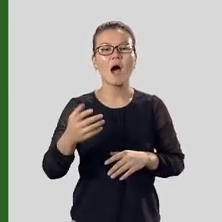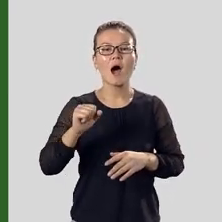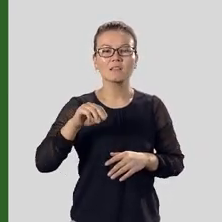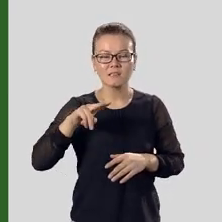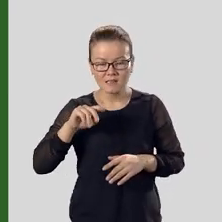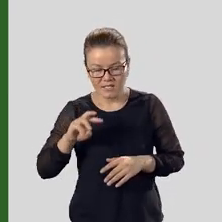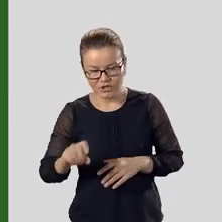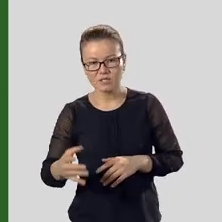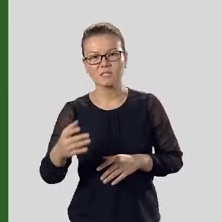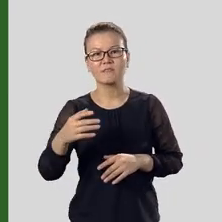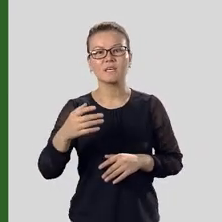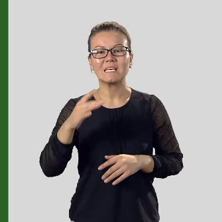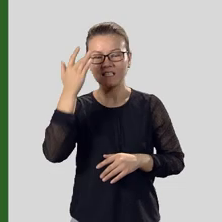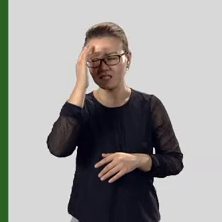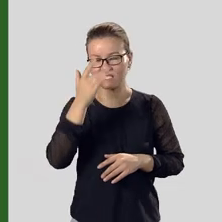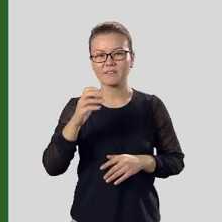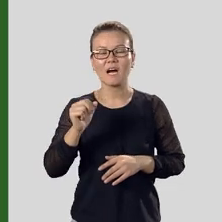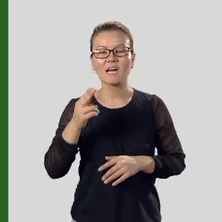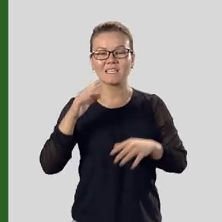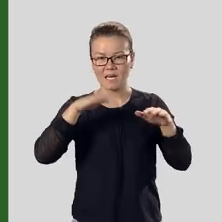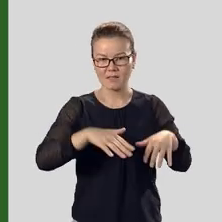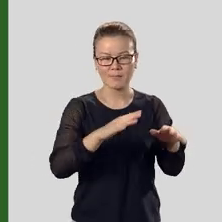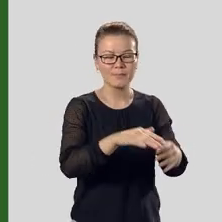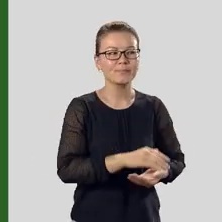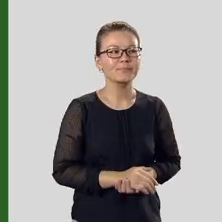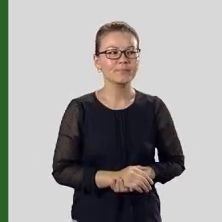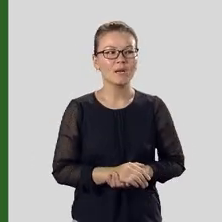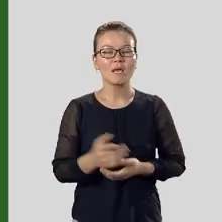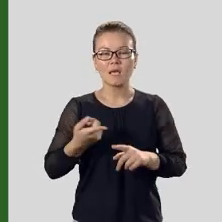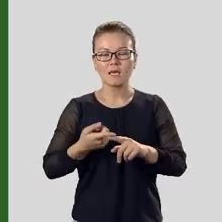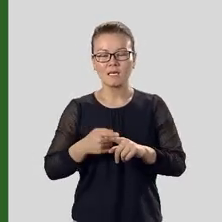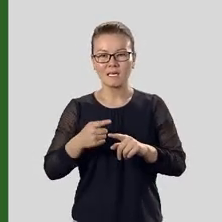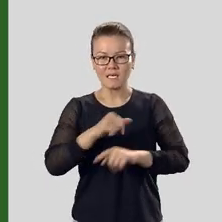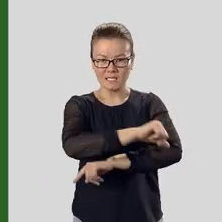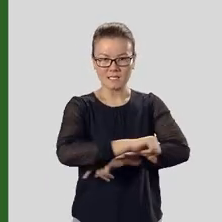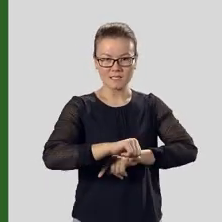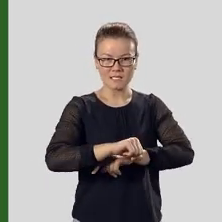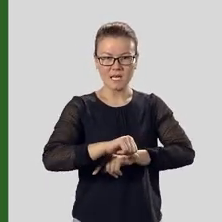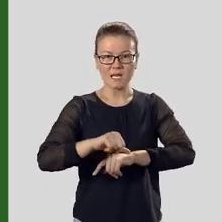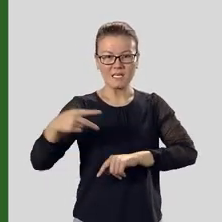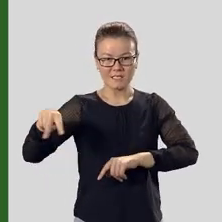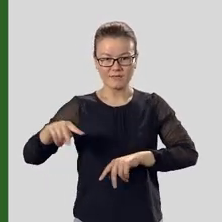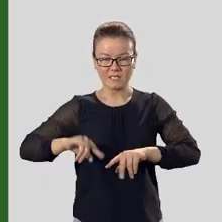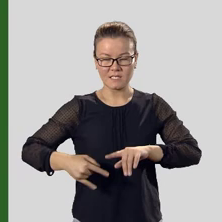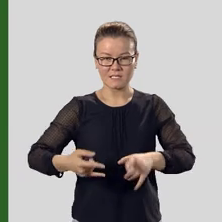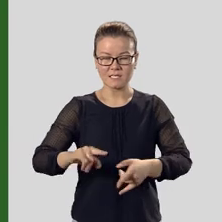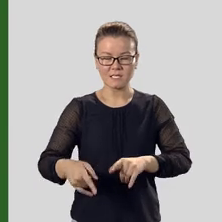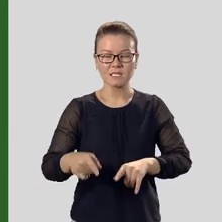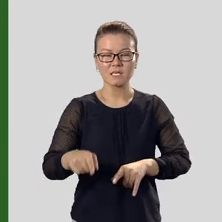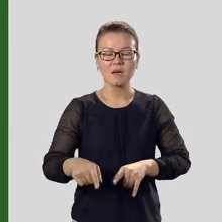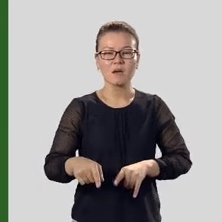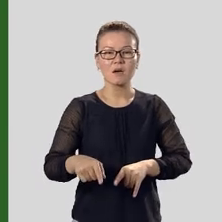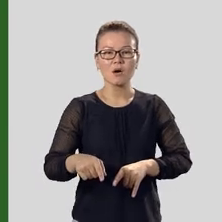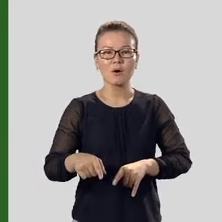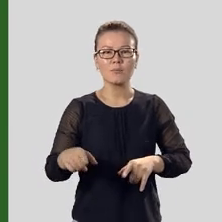Индийского океанов. Итак, именно границам литосферных плит приурочены